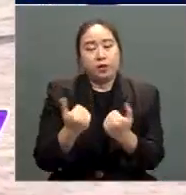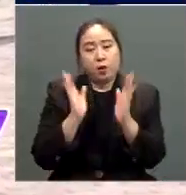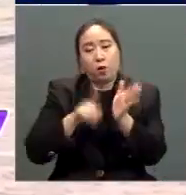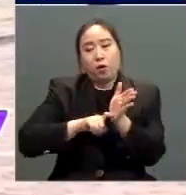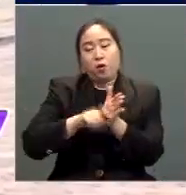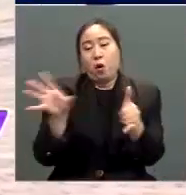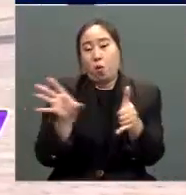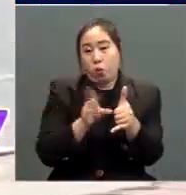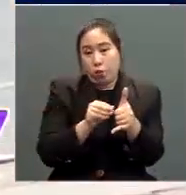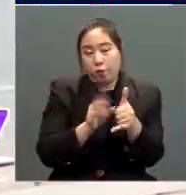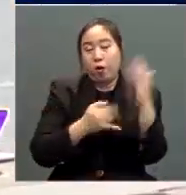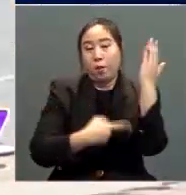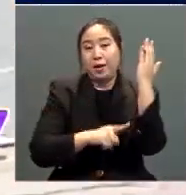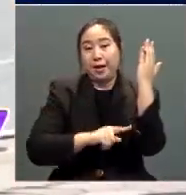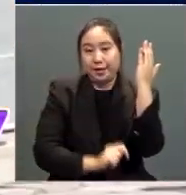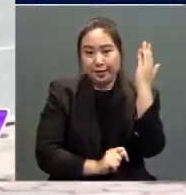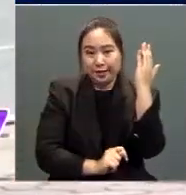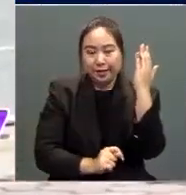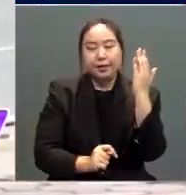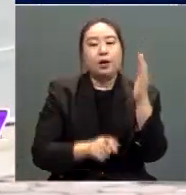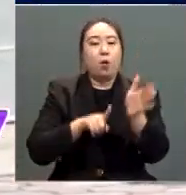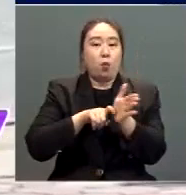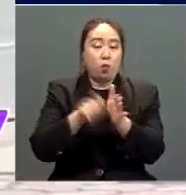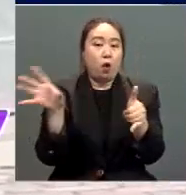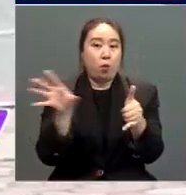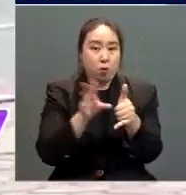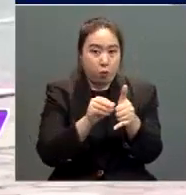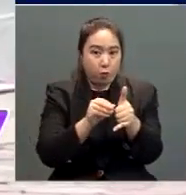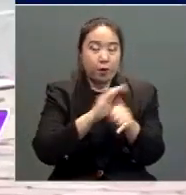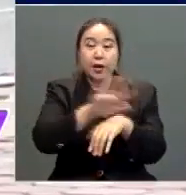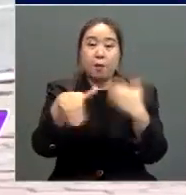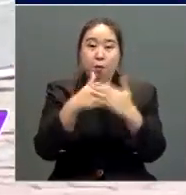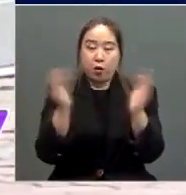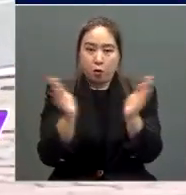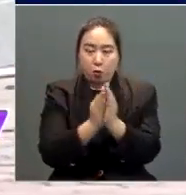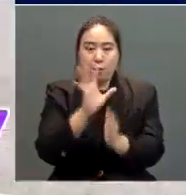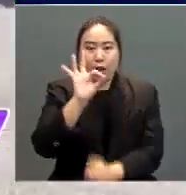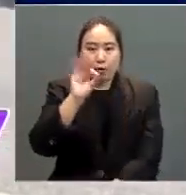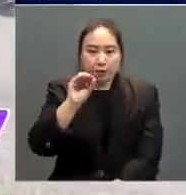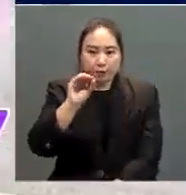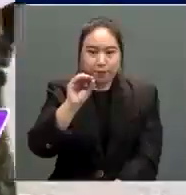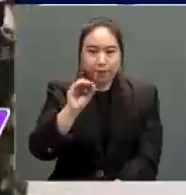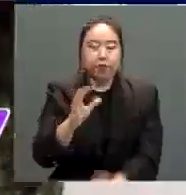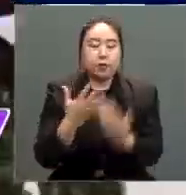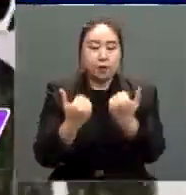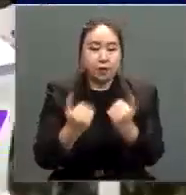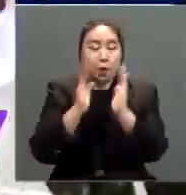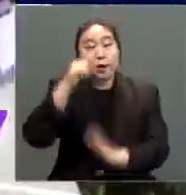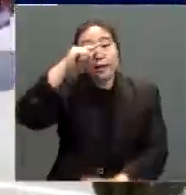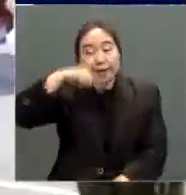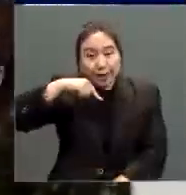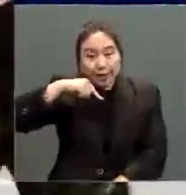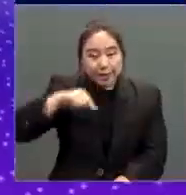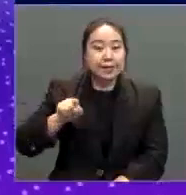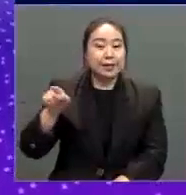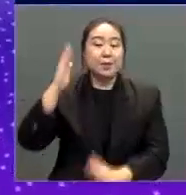ดเชื้อโควิด -19 ในจังหวัดปัตตานีค่ะพบว่ามีผู้ติดเชื้อโควิด -19 สะสมอยู่ที่90คนส่วนยอดรวมคนไทยที่เดินท